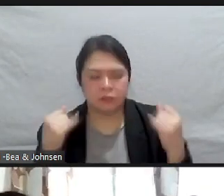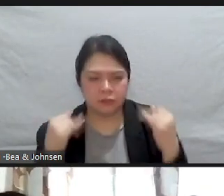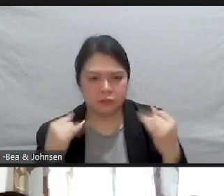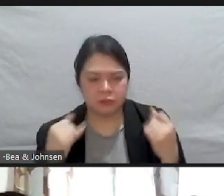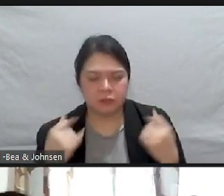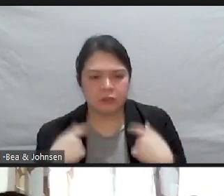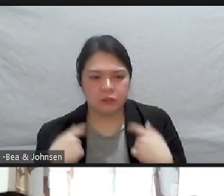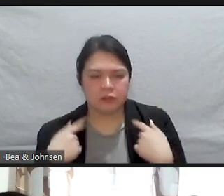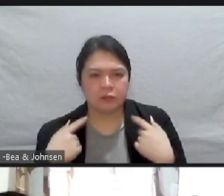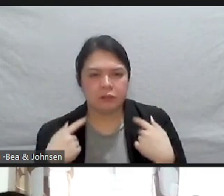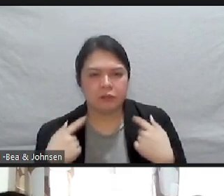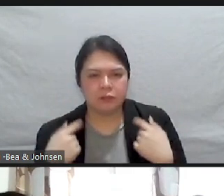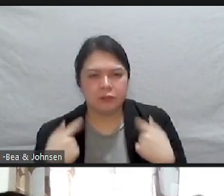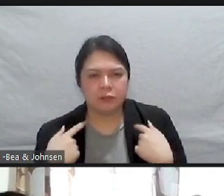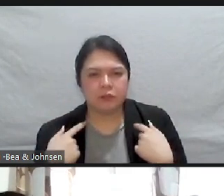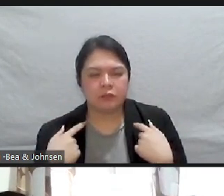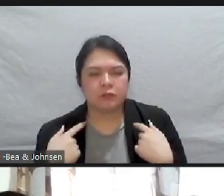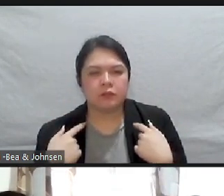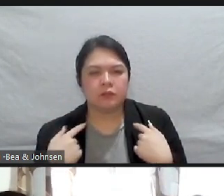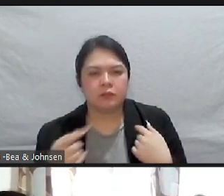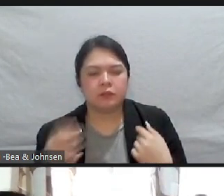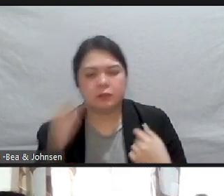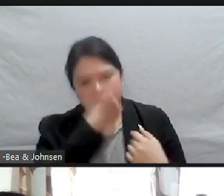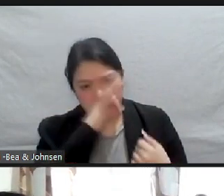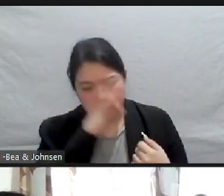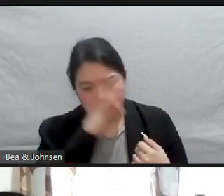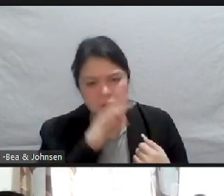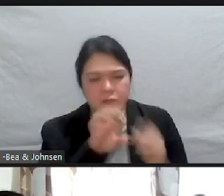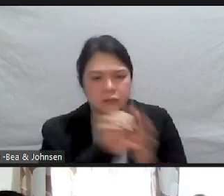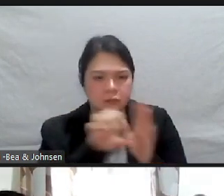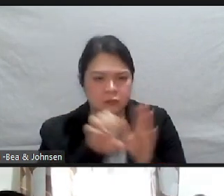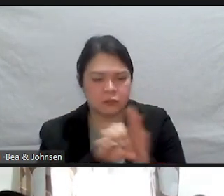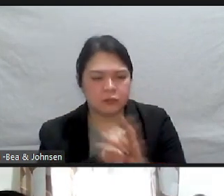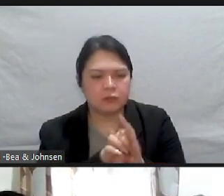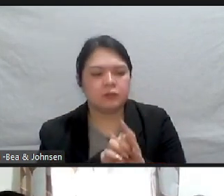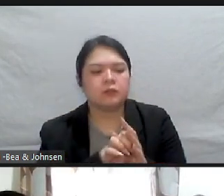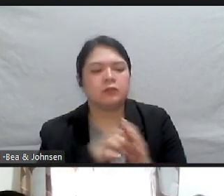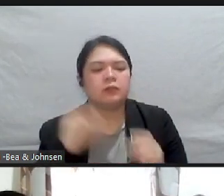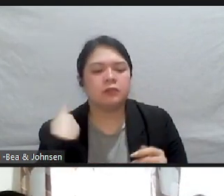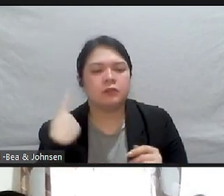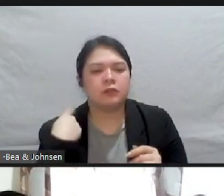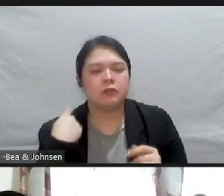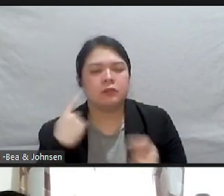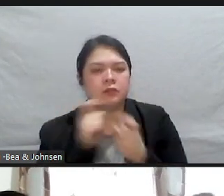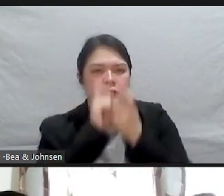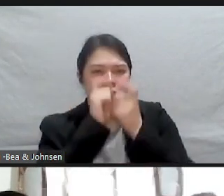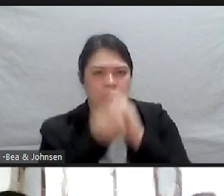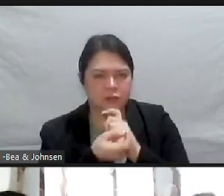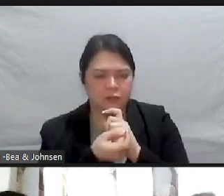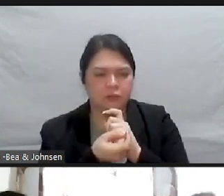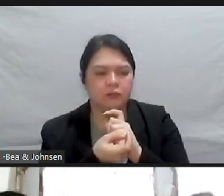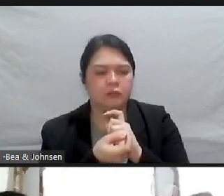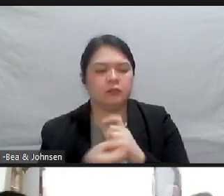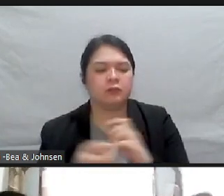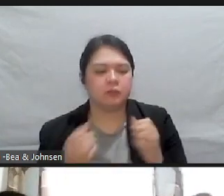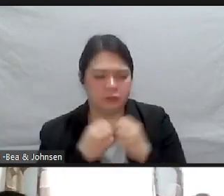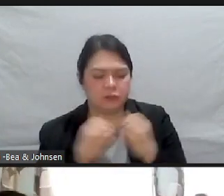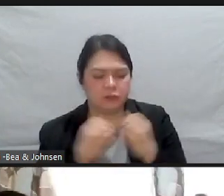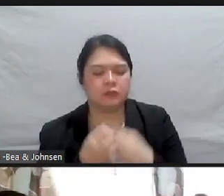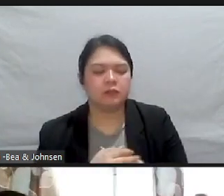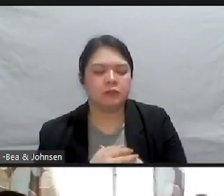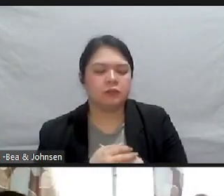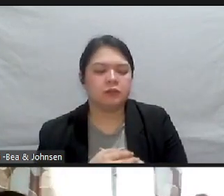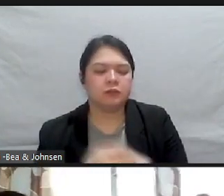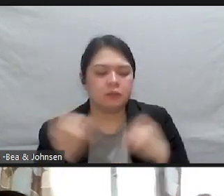nga, we envision na yung Filipino, kagaya ng sinabi sa Constitution, ay mag-i-evolve ito. Nakikita nga namin